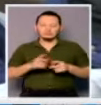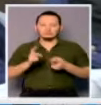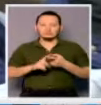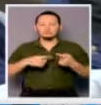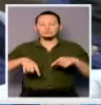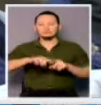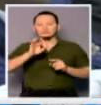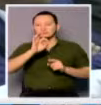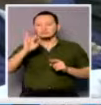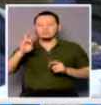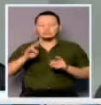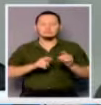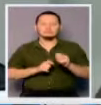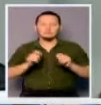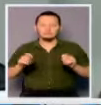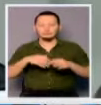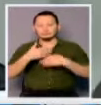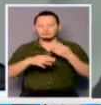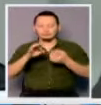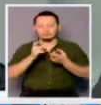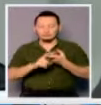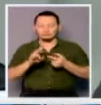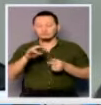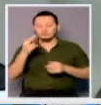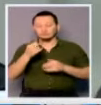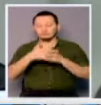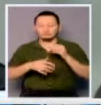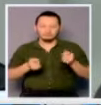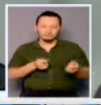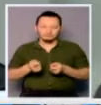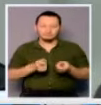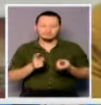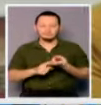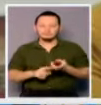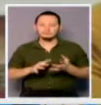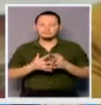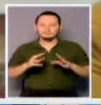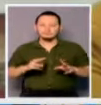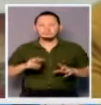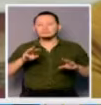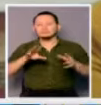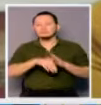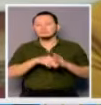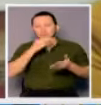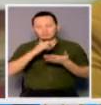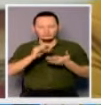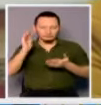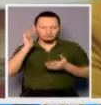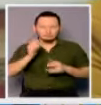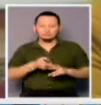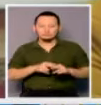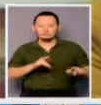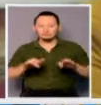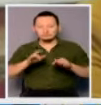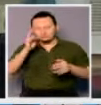Біріккен ұлттар ұйымының даму бағдарламасы, ұлттық экономика министрлігі уәкілдері округ әкімдерінің сауалдарына жауап беріп, білікті қаржы